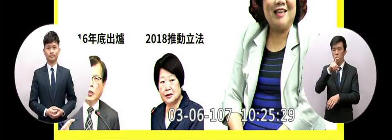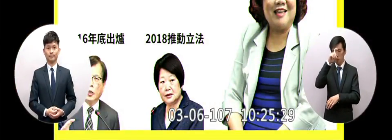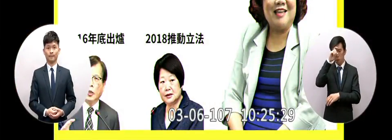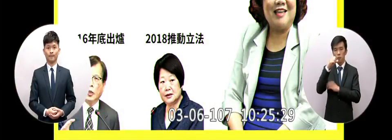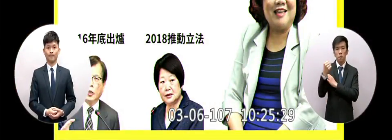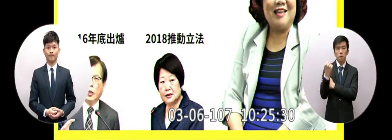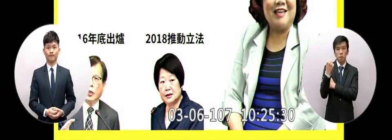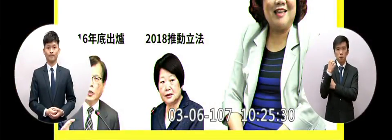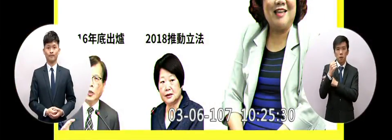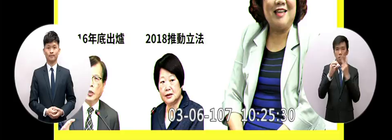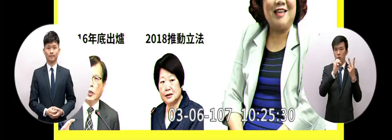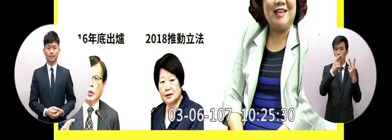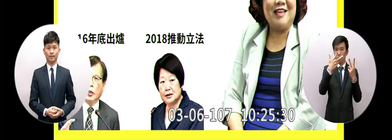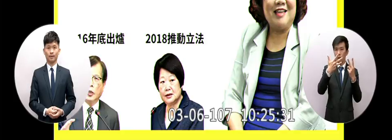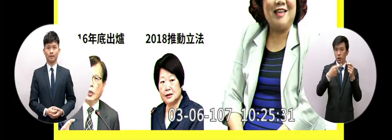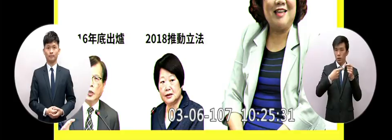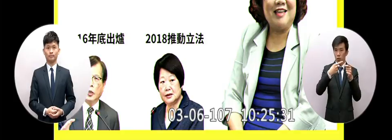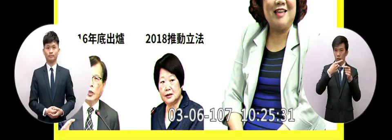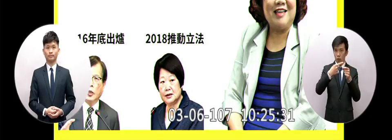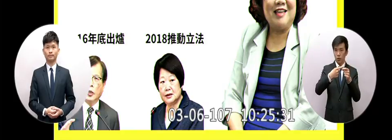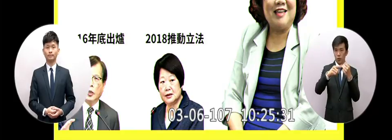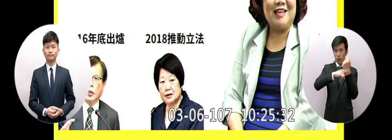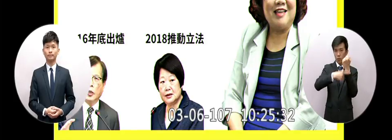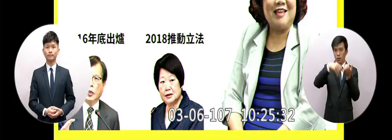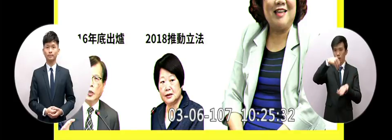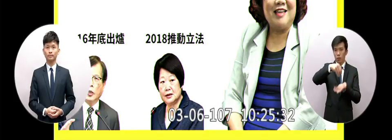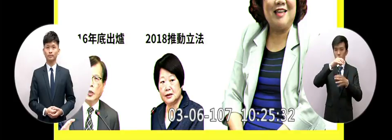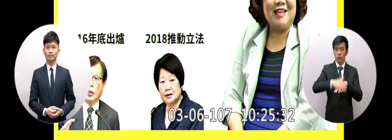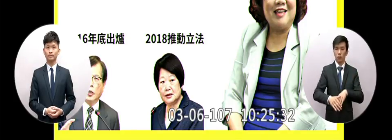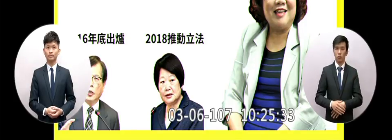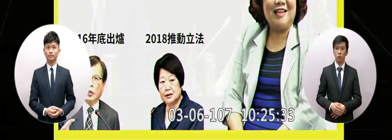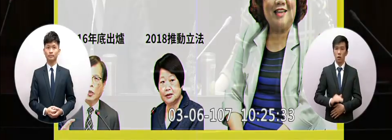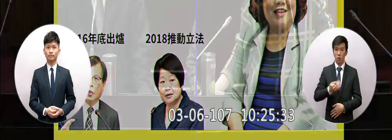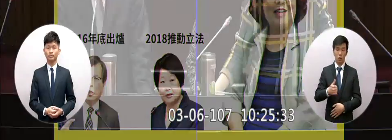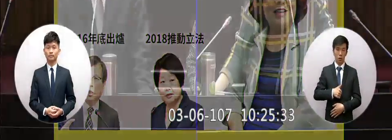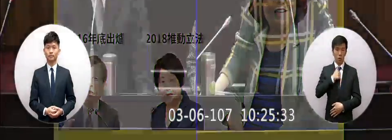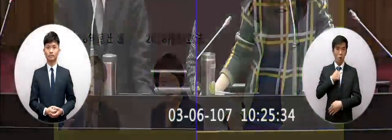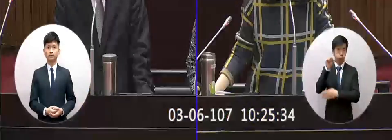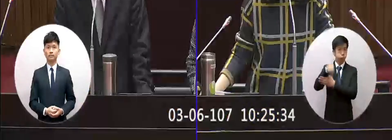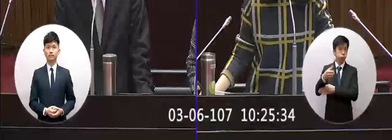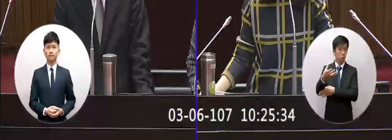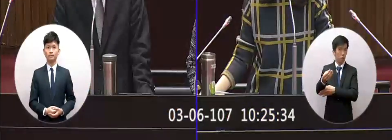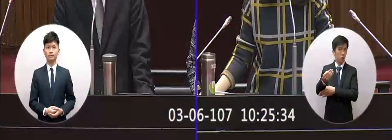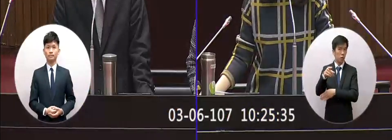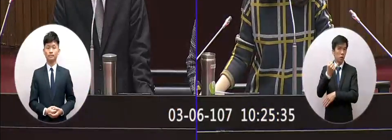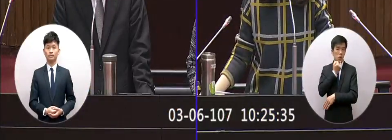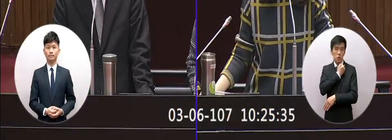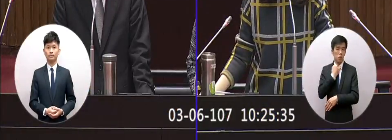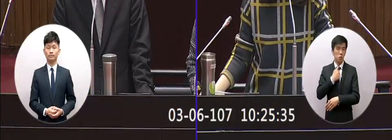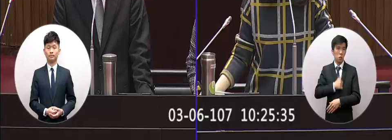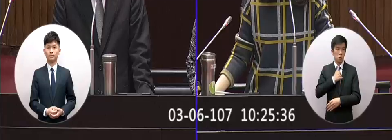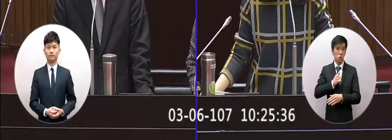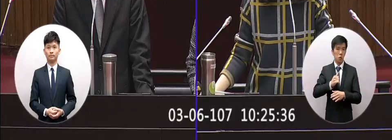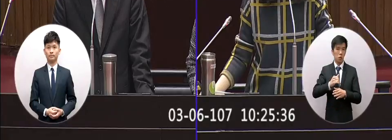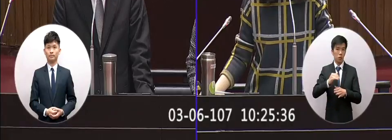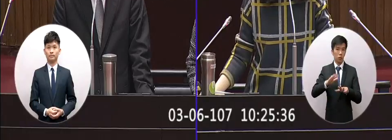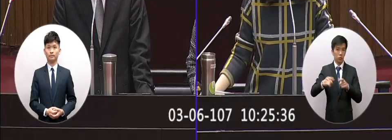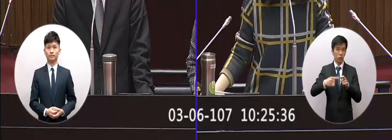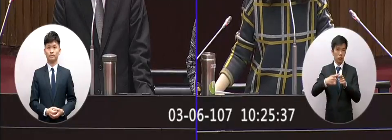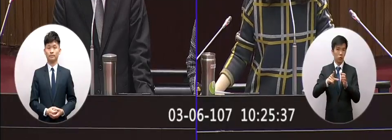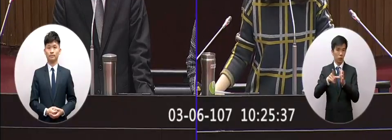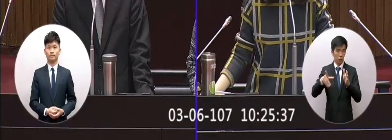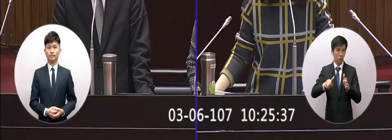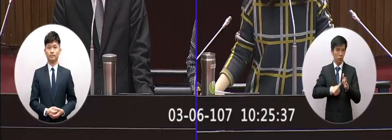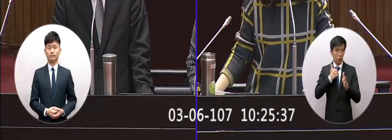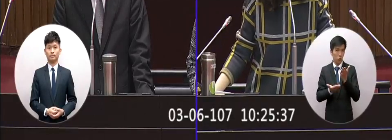2018年把这一个法案提出来，那他也不敢承诺，他觉得他也没有把握在今年把他送到立法院里面来，那最